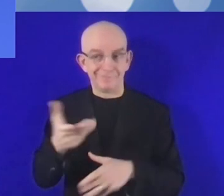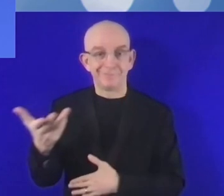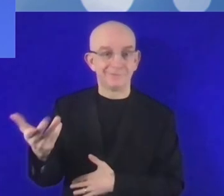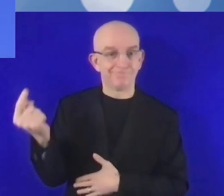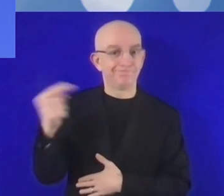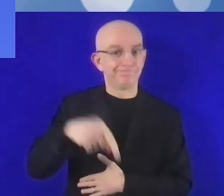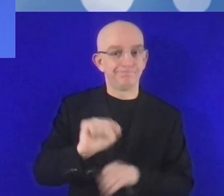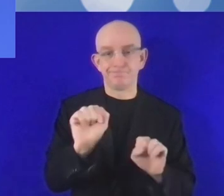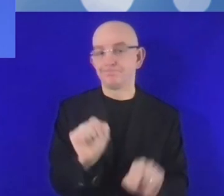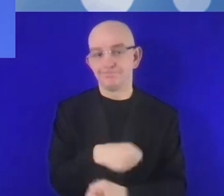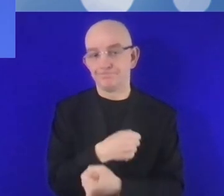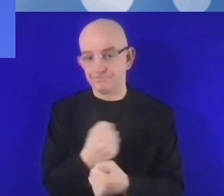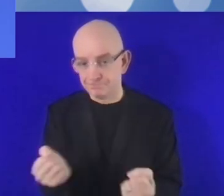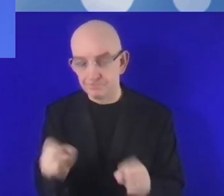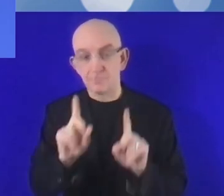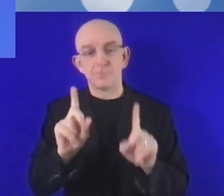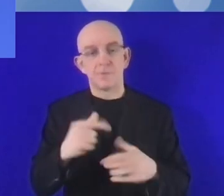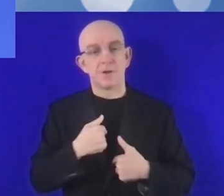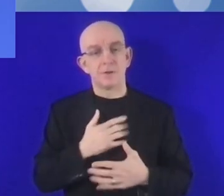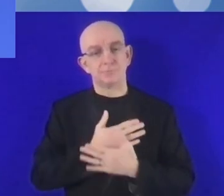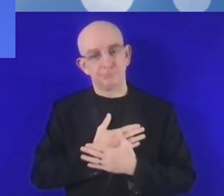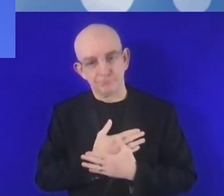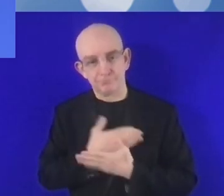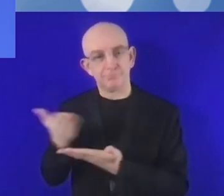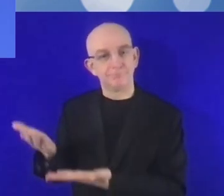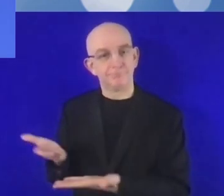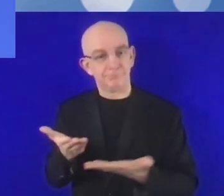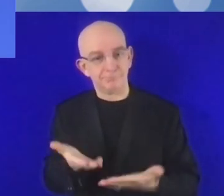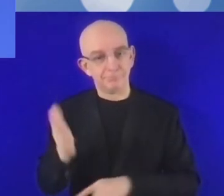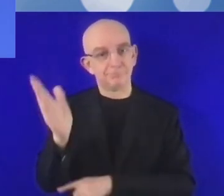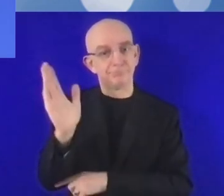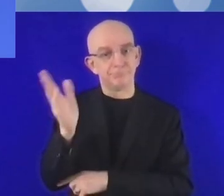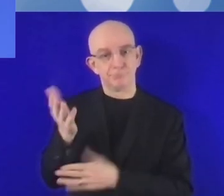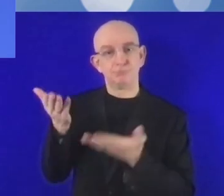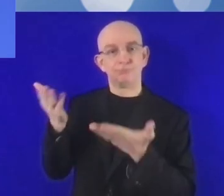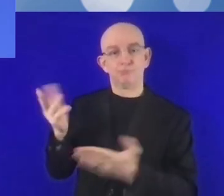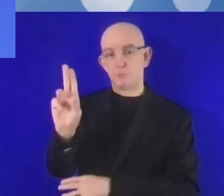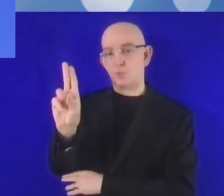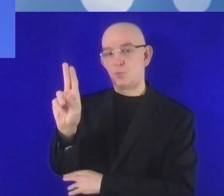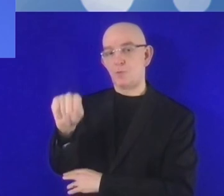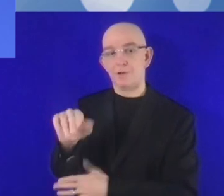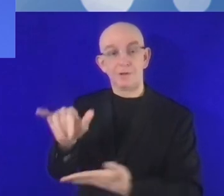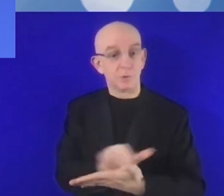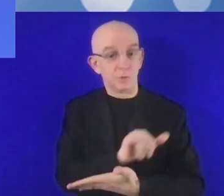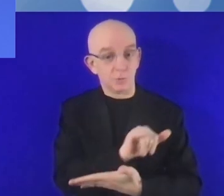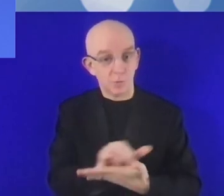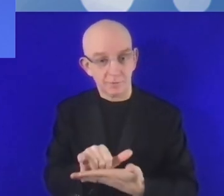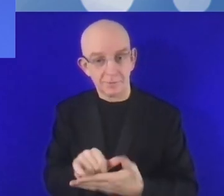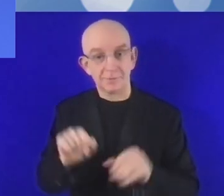генеральный секретарь не смог приехать к нам в Катовице. Однако у нас будет